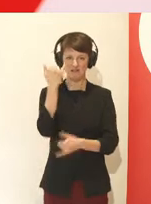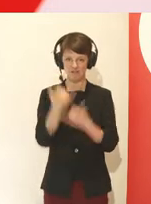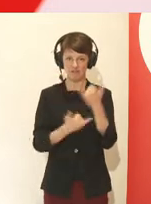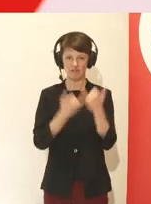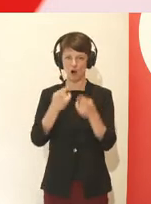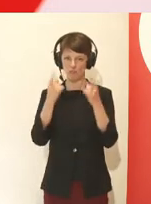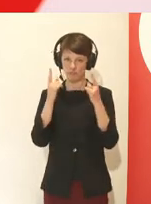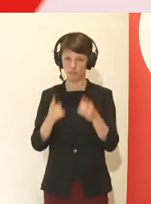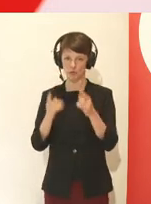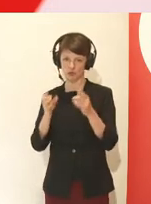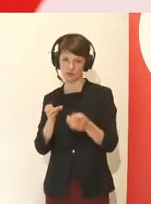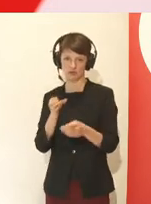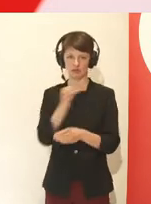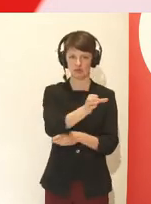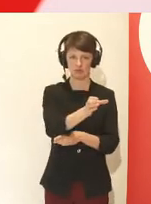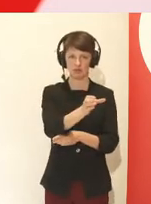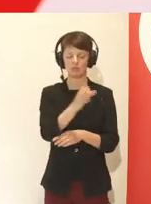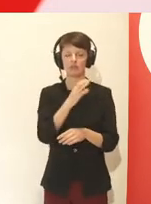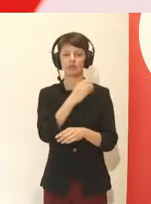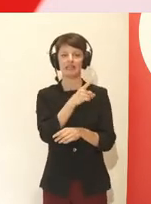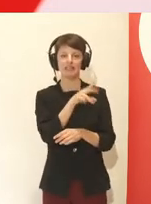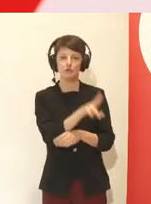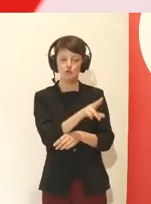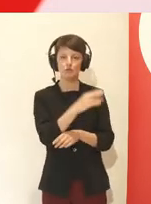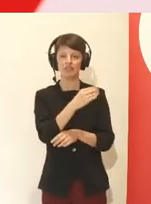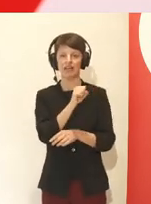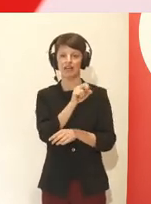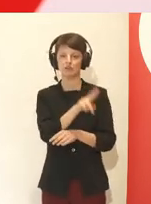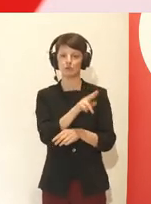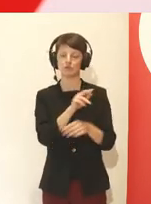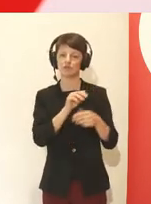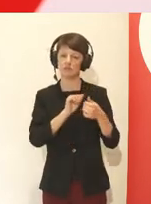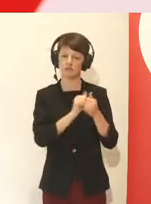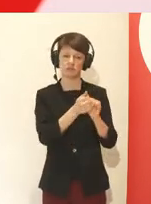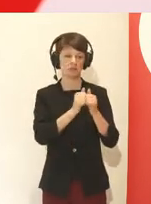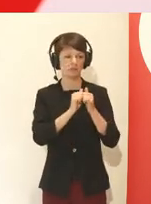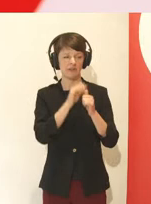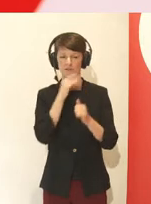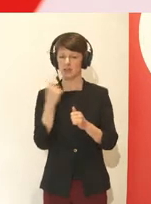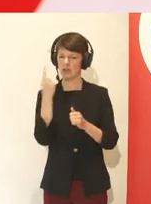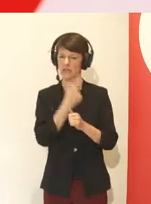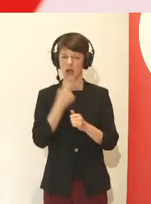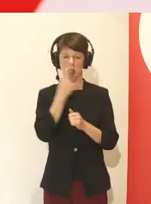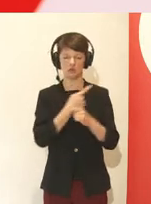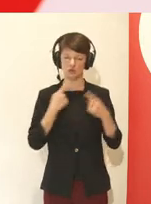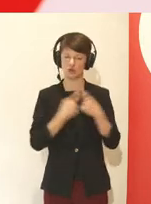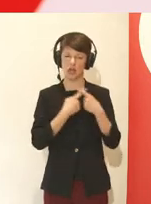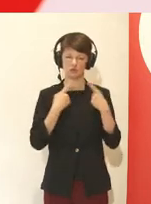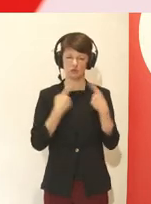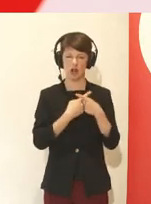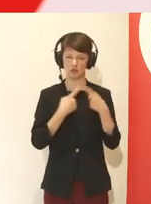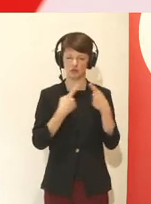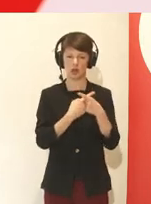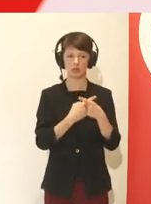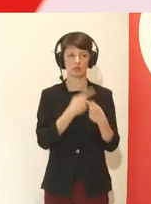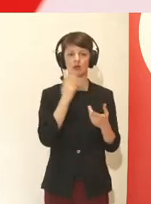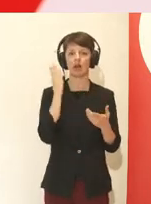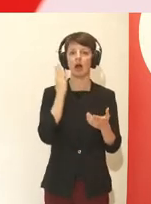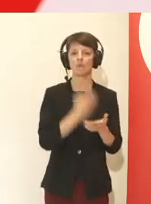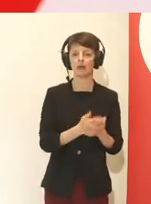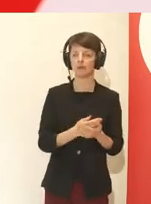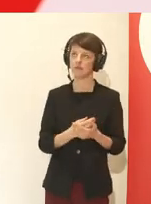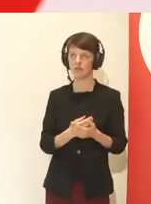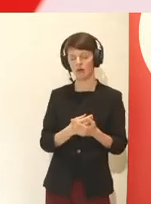sieht setzt mussten wir mit der cdu und der csu ganze viele jahre streiten und eigentlich haben sie es am ende nur